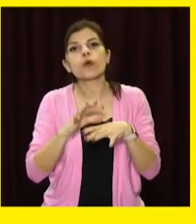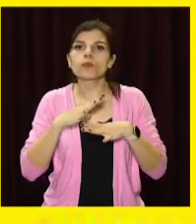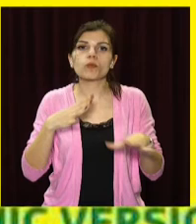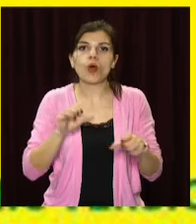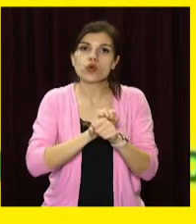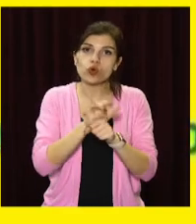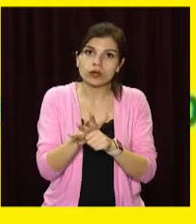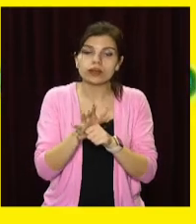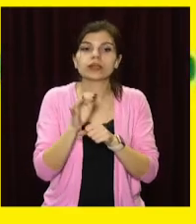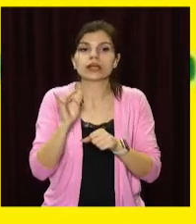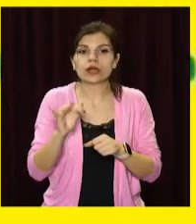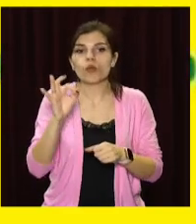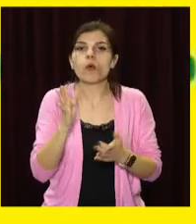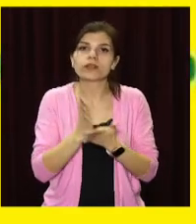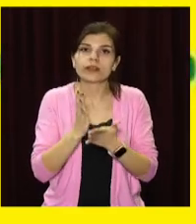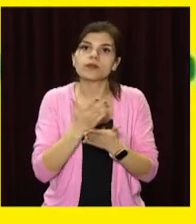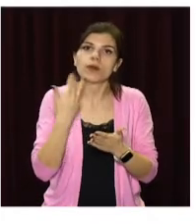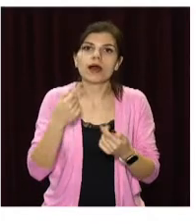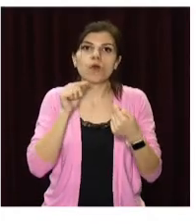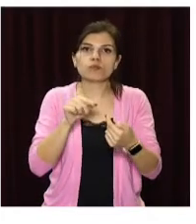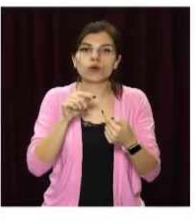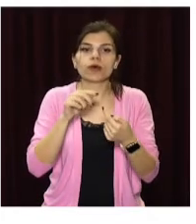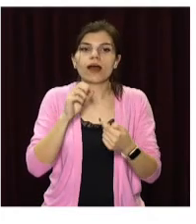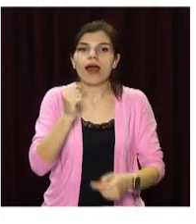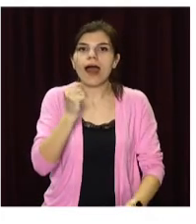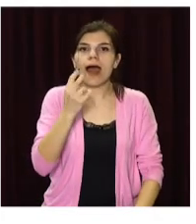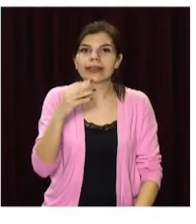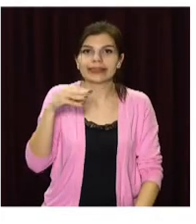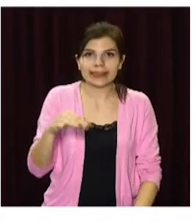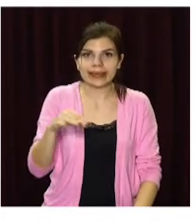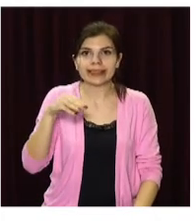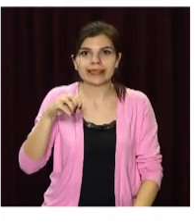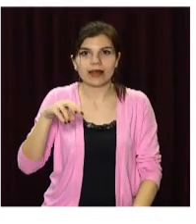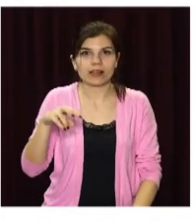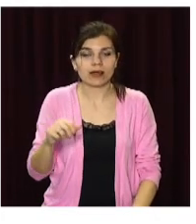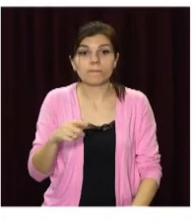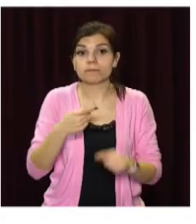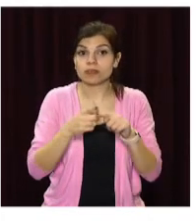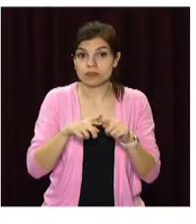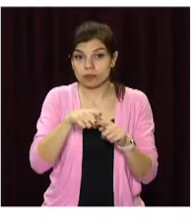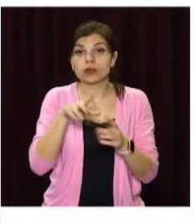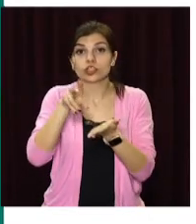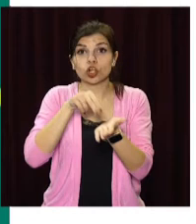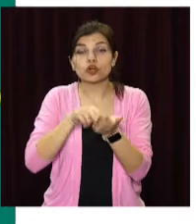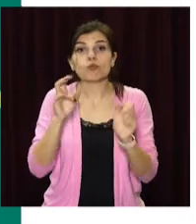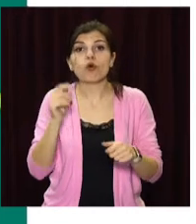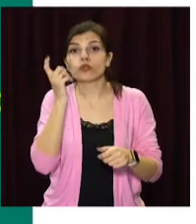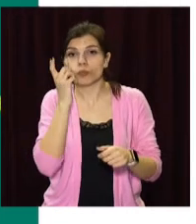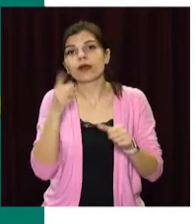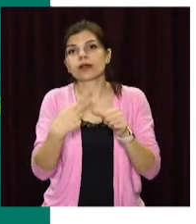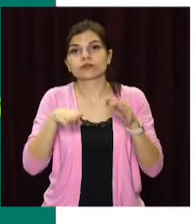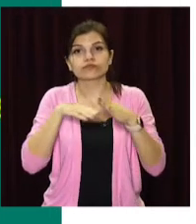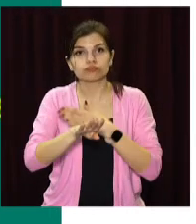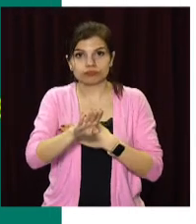на коронавірус та про наявність антитіл. Сертифікат вакцинації можна буде скачати на смартфон або ж